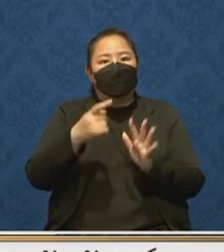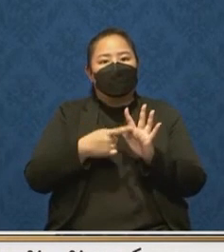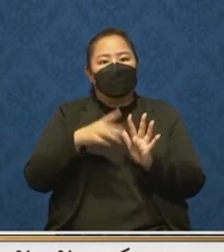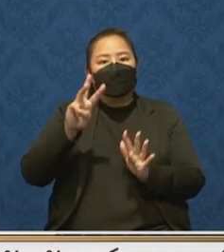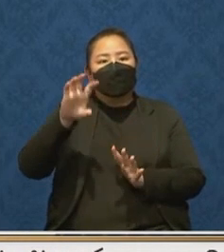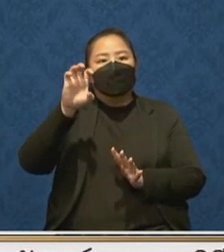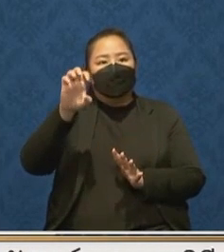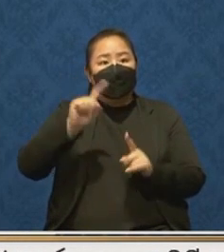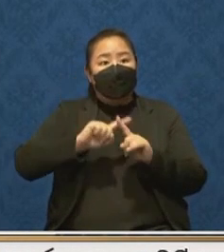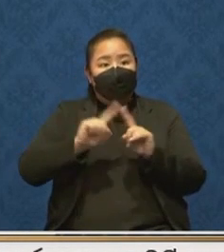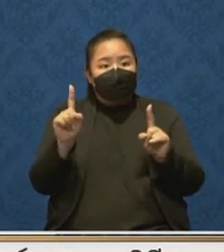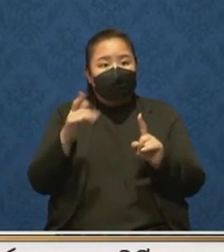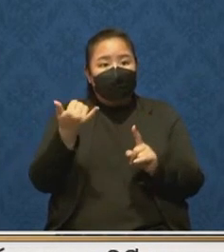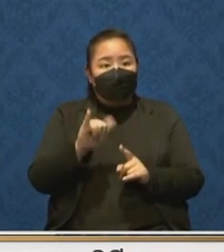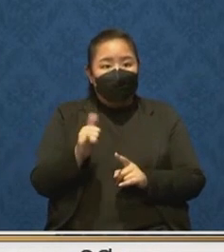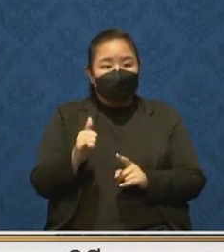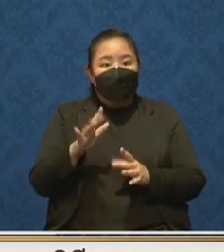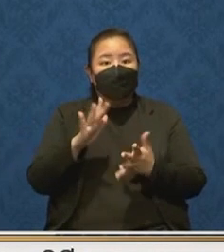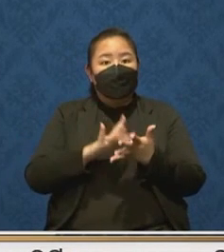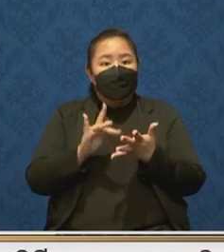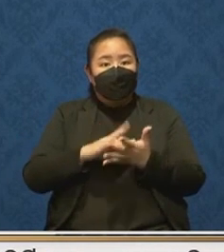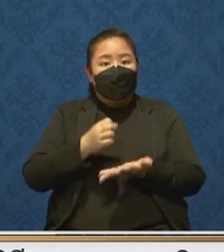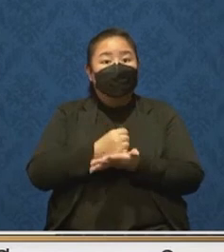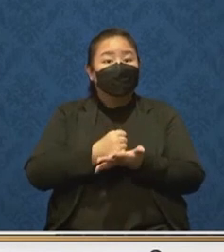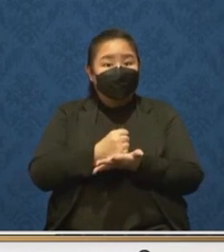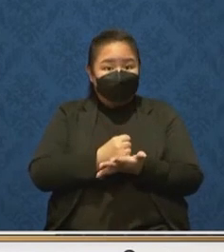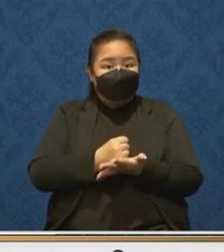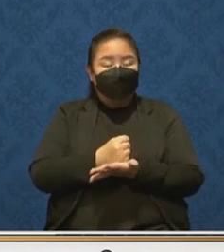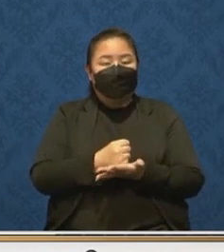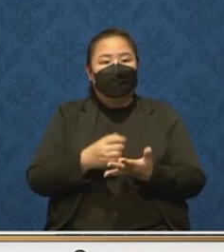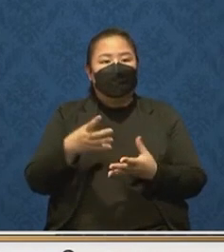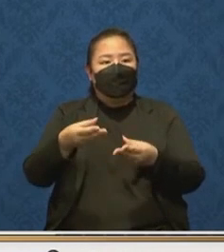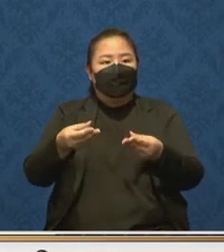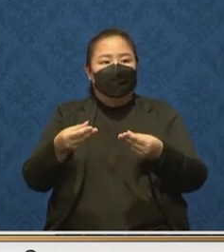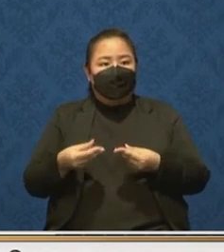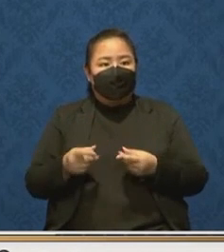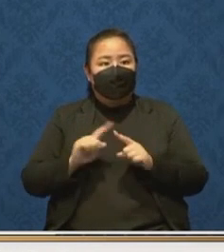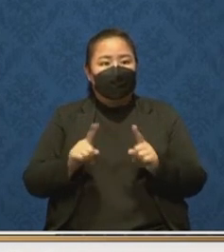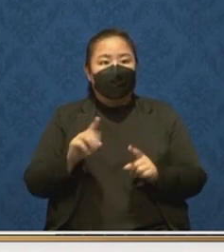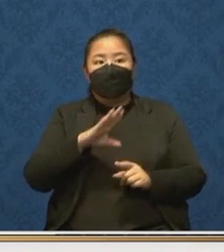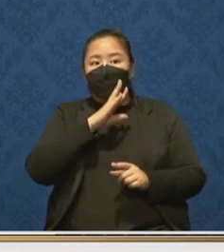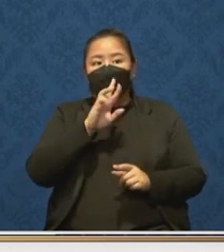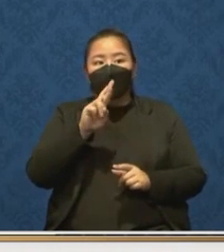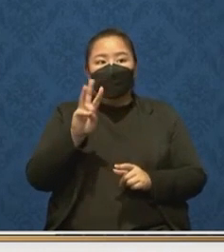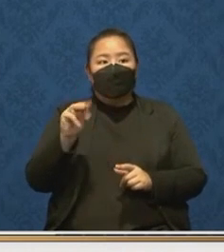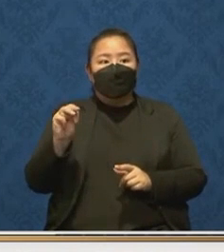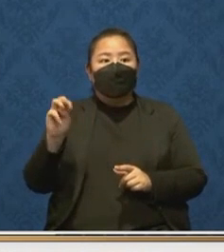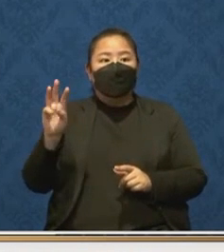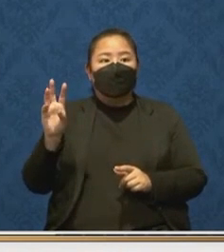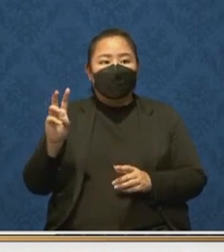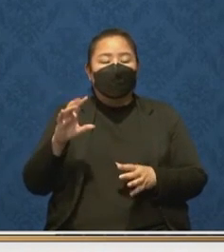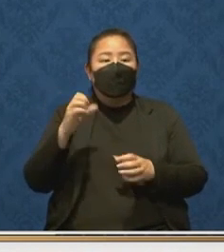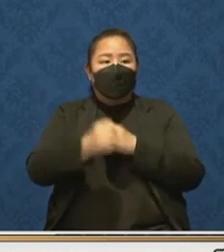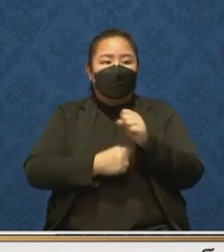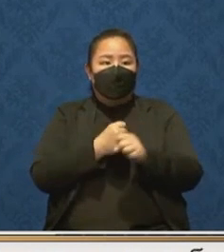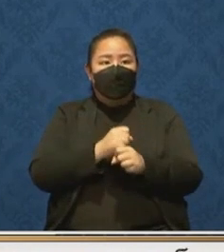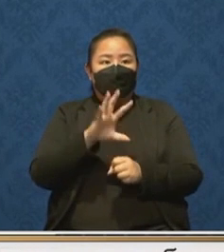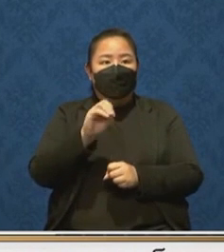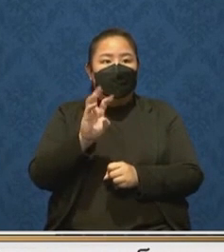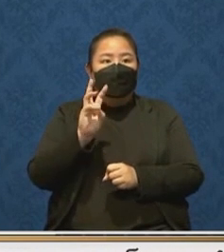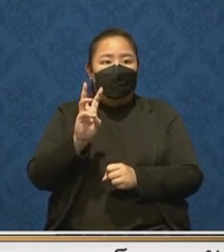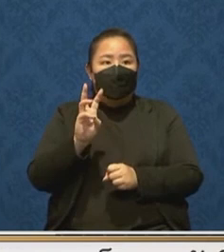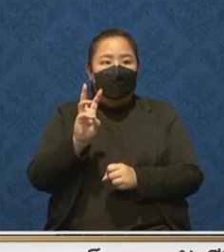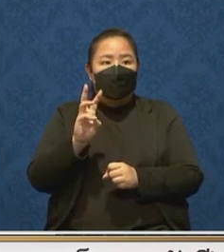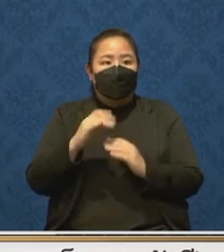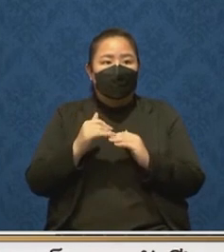ฟ้าถลายโจนแต่ท่สมนตรวาการกฎวงสาทาสุขอายุ 56 ปีวัคซีนฉีดไปแล้ 6 เข็น้ำหนักเท่าไร่